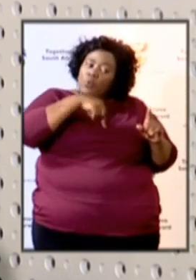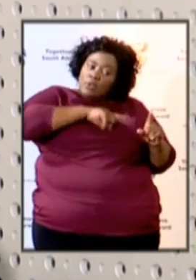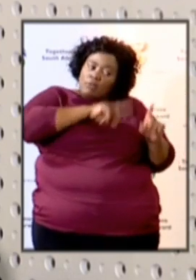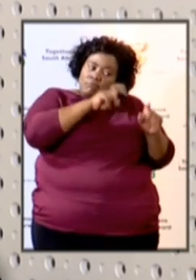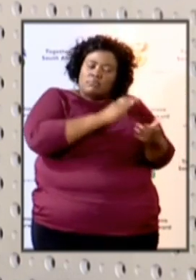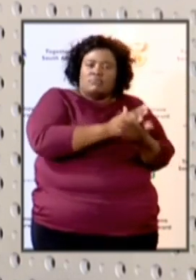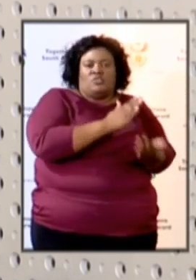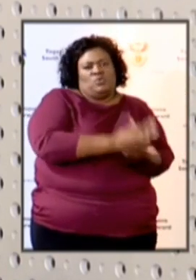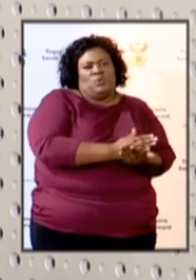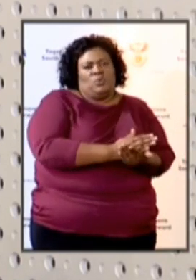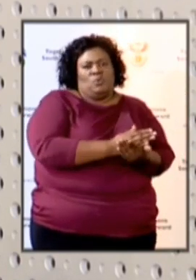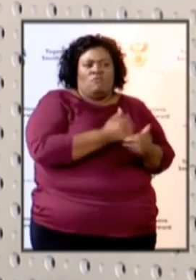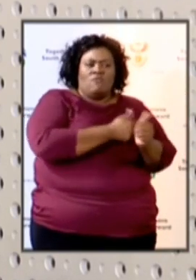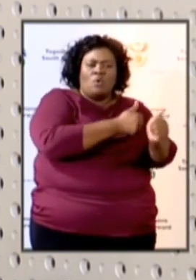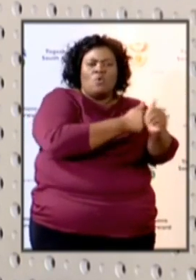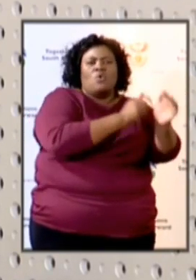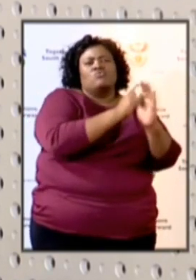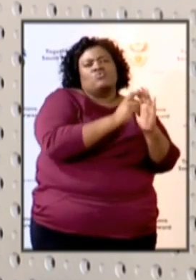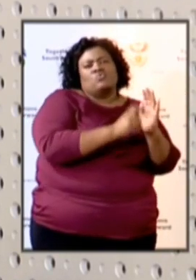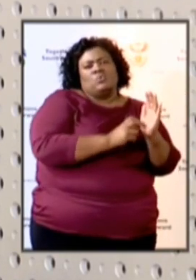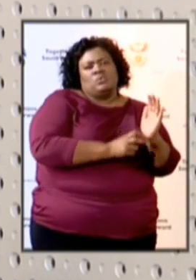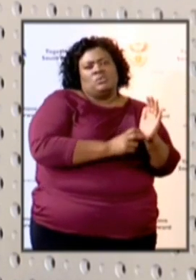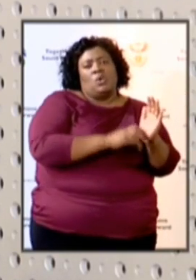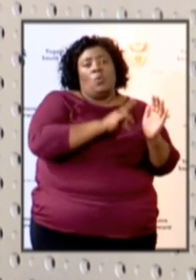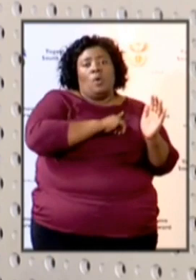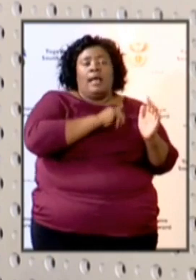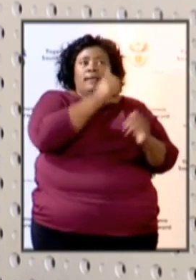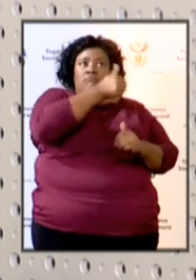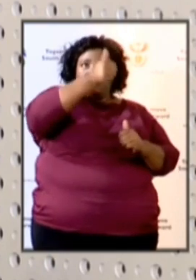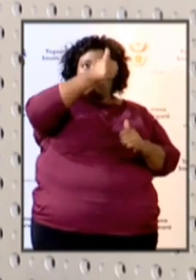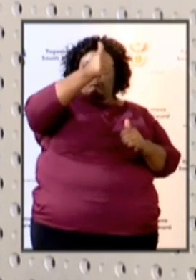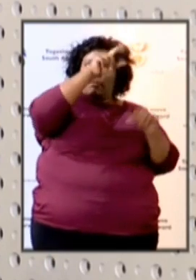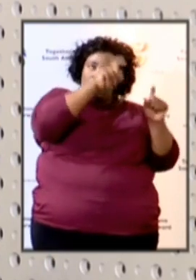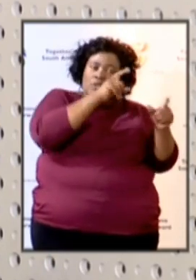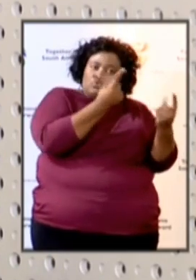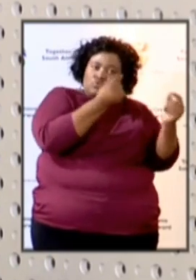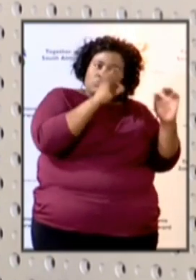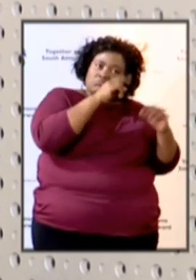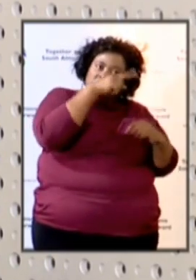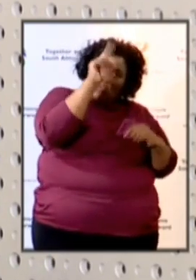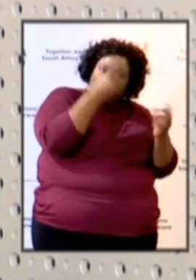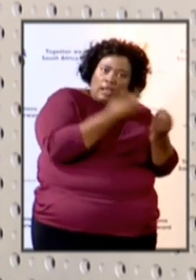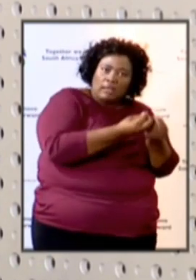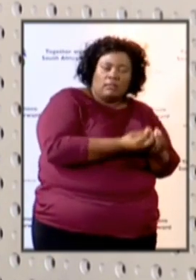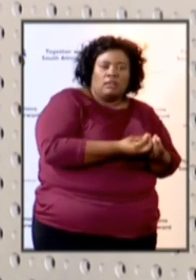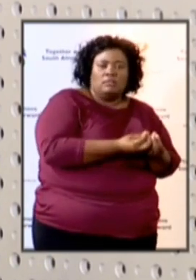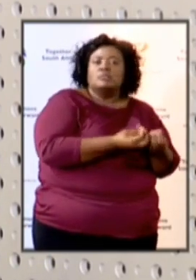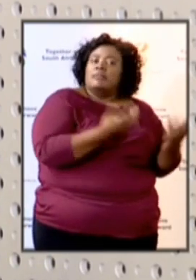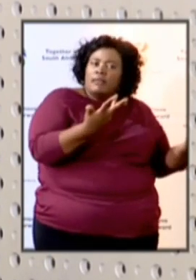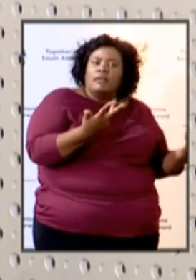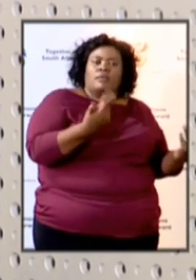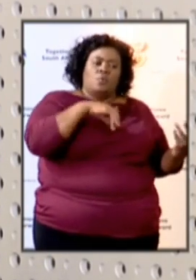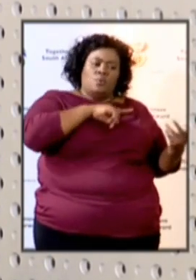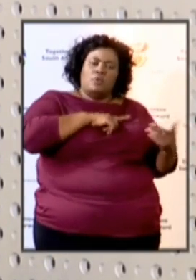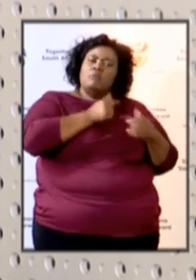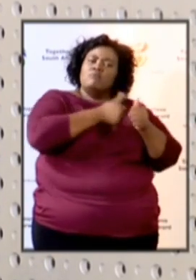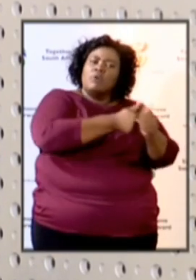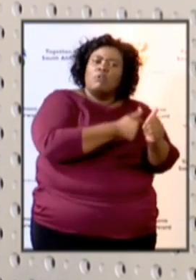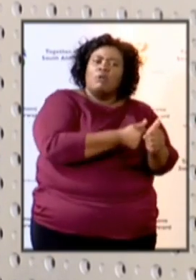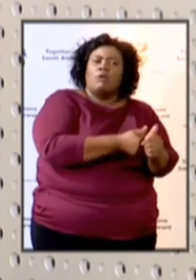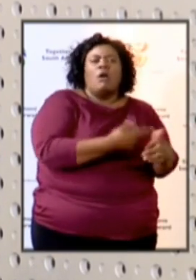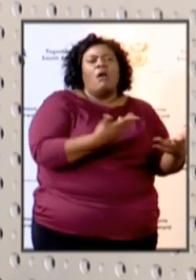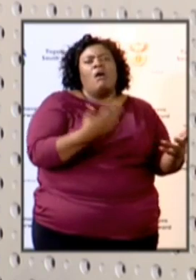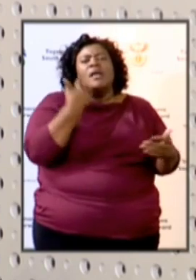benze okufanele thina senze okufanele uma senza kahle yonke into